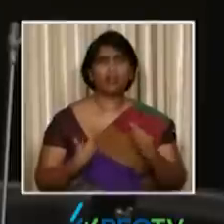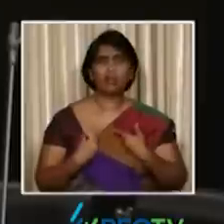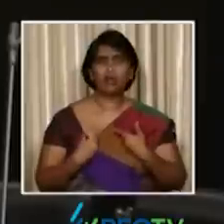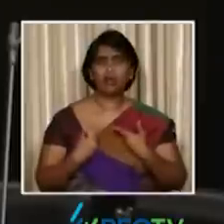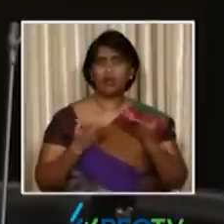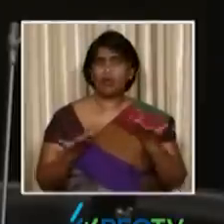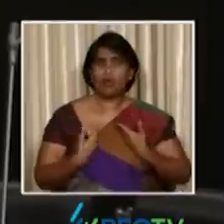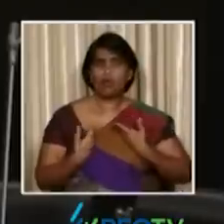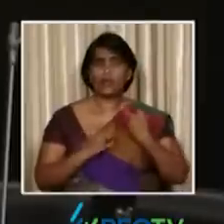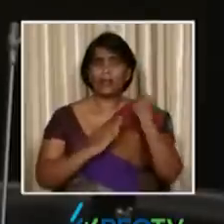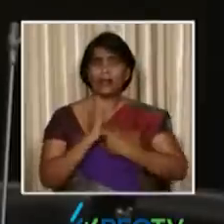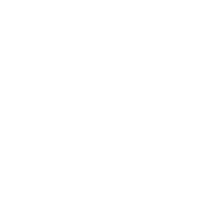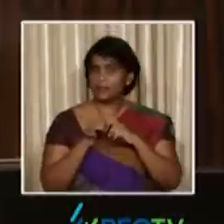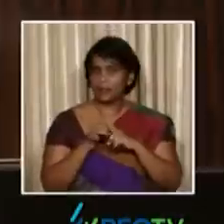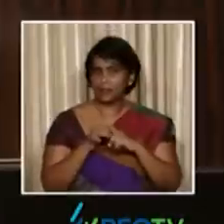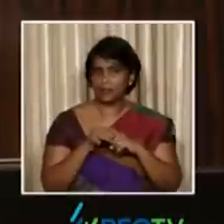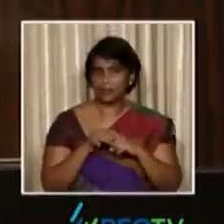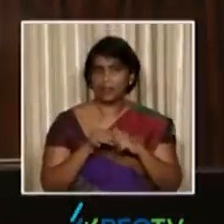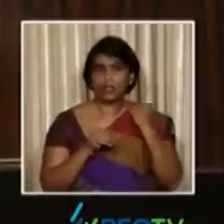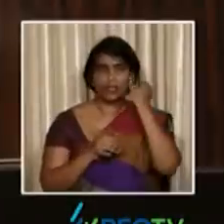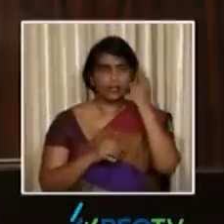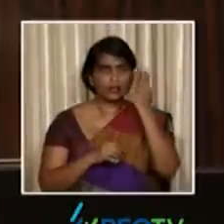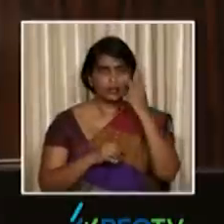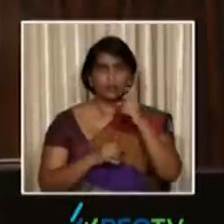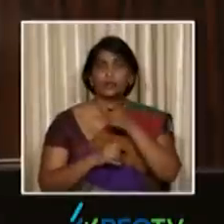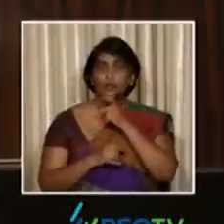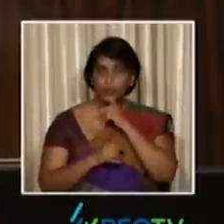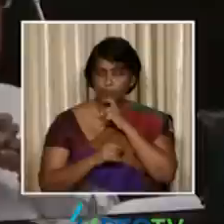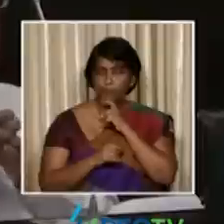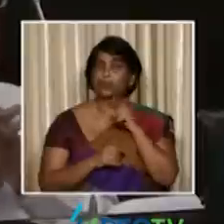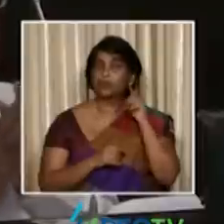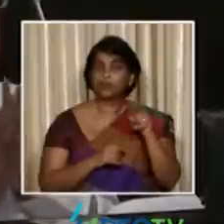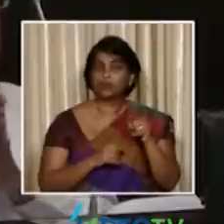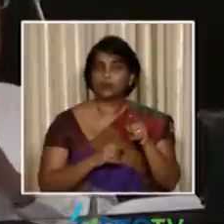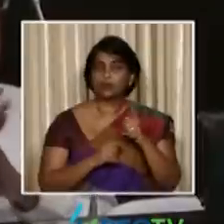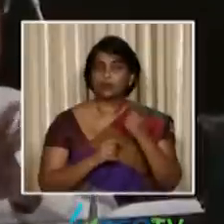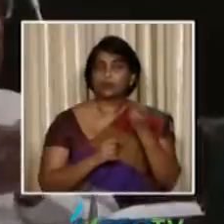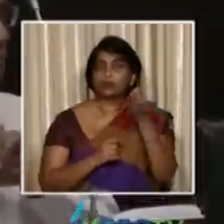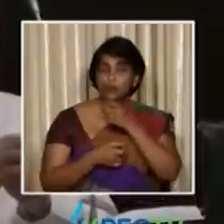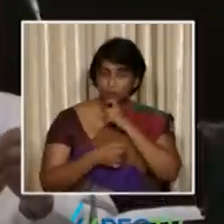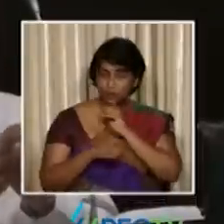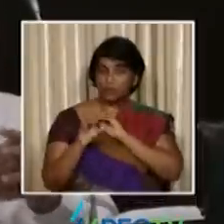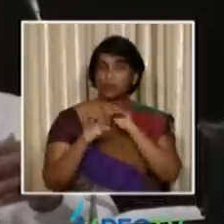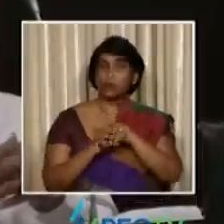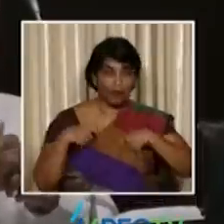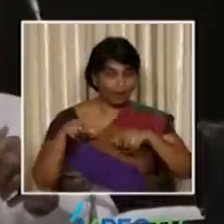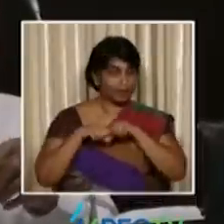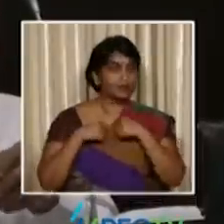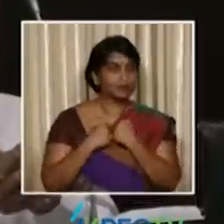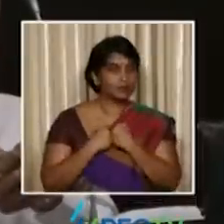ඉඳගෙන නීතිපතිතුමා ගත්ත දේ වෙනයි කියලා කියන්නේ සිංගප්පූරුවේ නඩුවේ ඔබතුමාලා කොච්චර වන්දි ඉල්ලලා තියෙනවද ලෝ ෆර්ම්